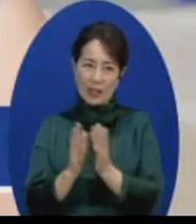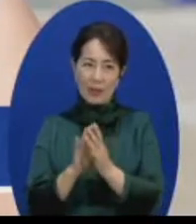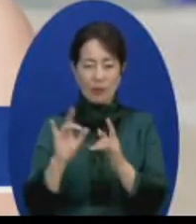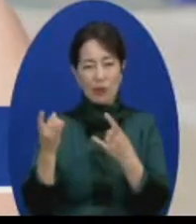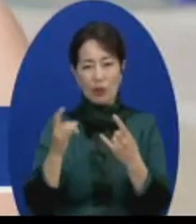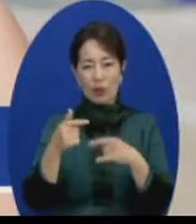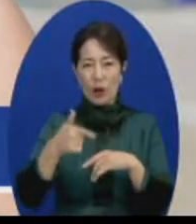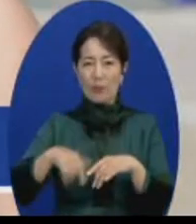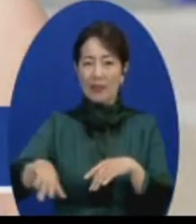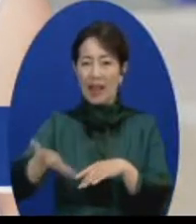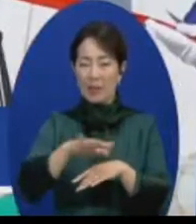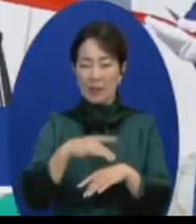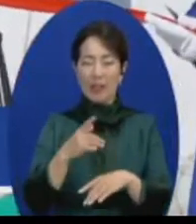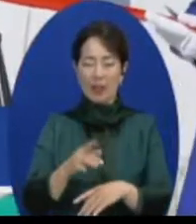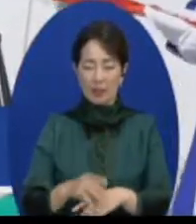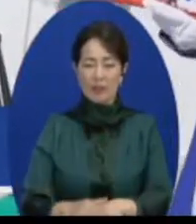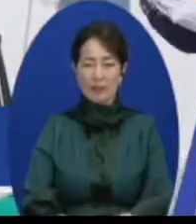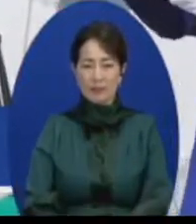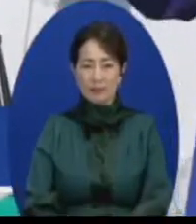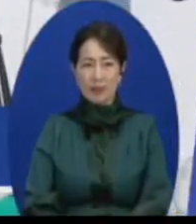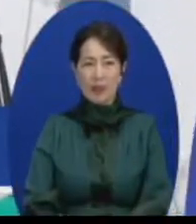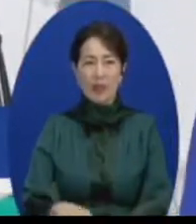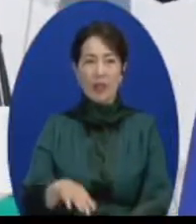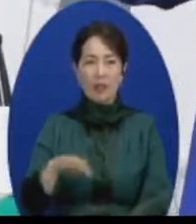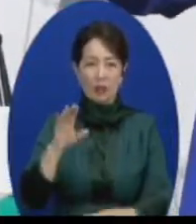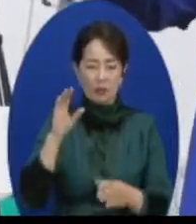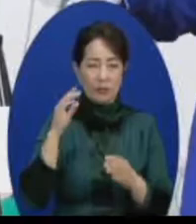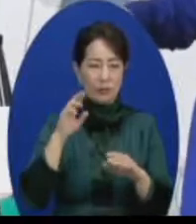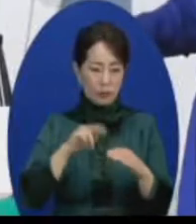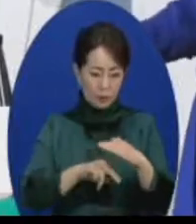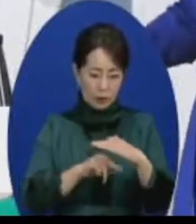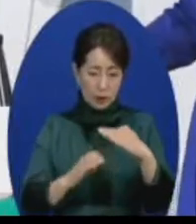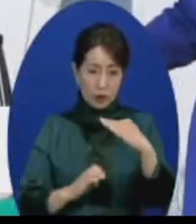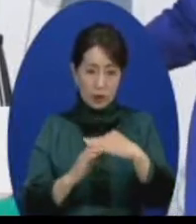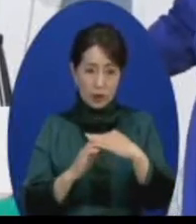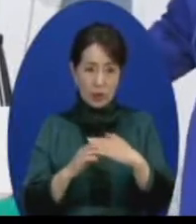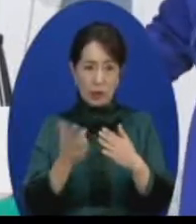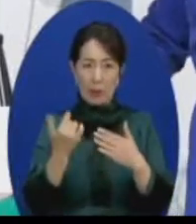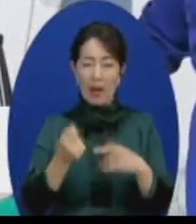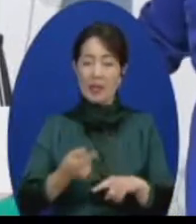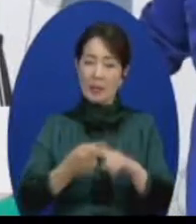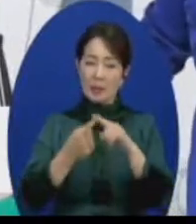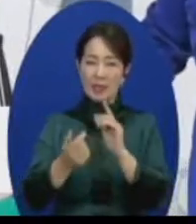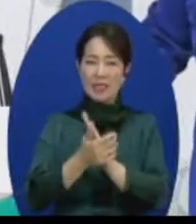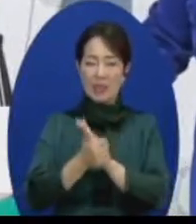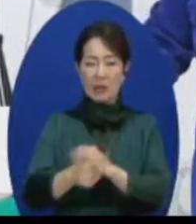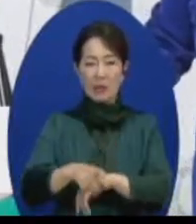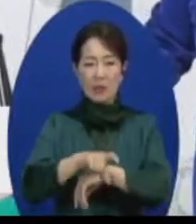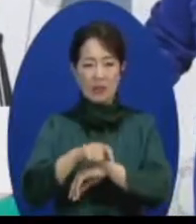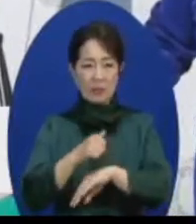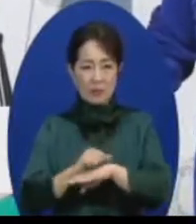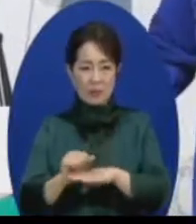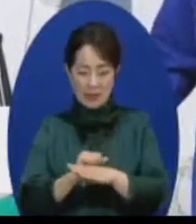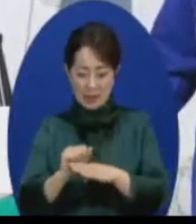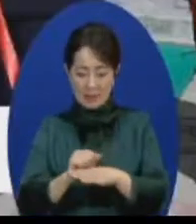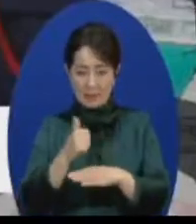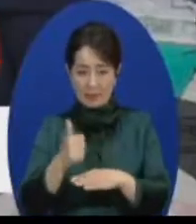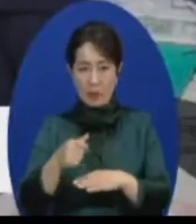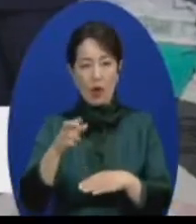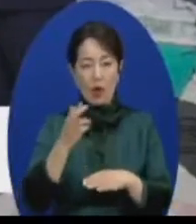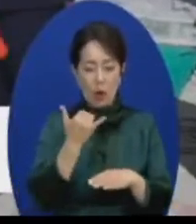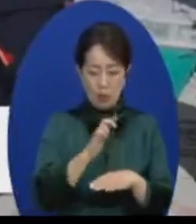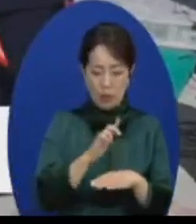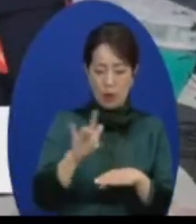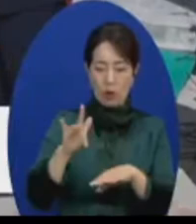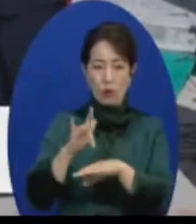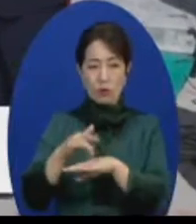наадтайгаа тоглоомын талбайтай тоглоно. Сургуулийн өмнөх боловсрал олгох байрыг нэмэгдүүлэх, чадварлаг багш мэрэгжилтэн бэлтгэснээр хотоддогийн боловсралын